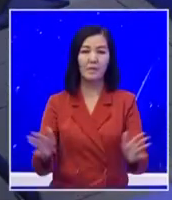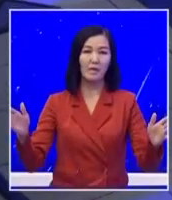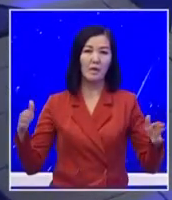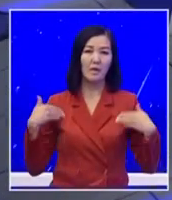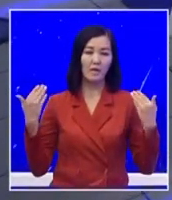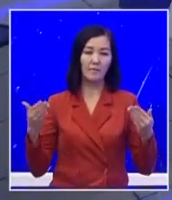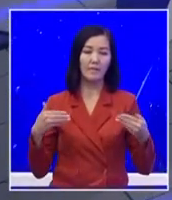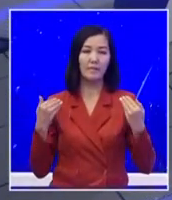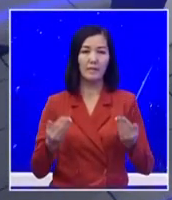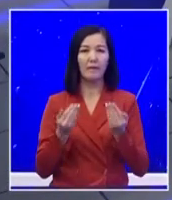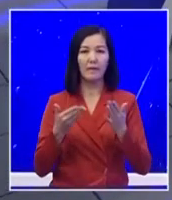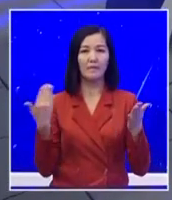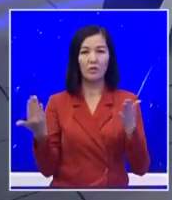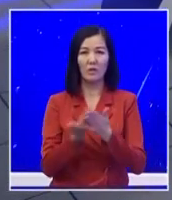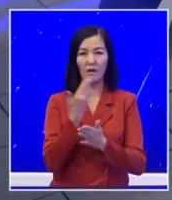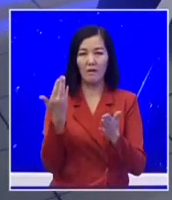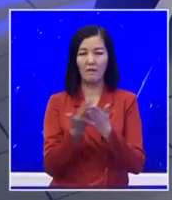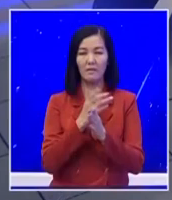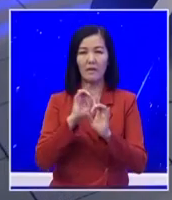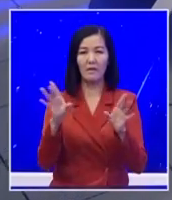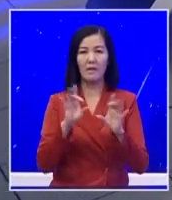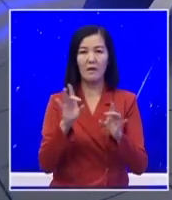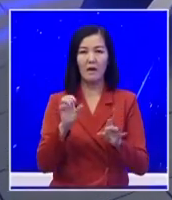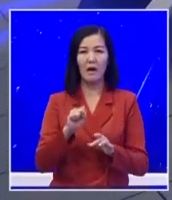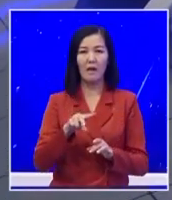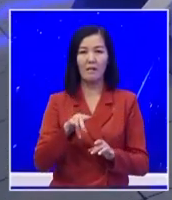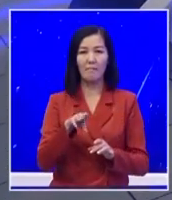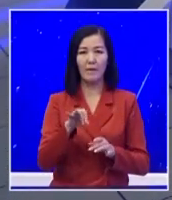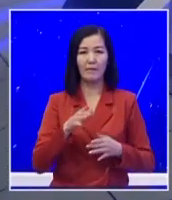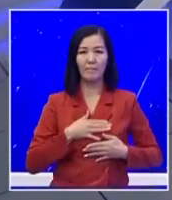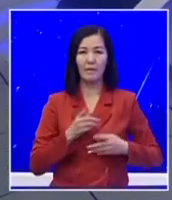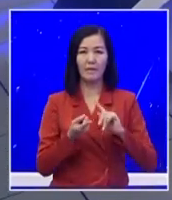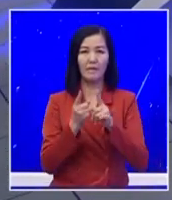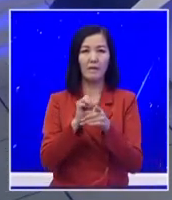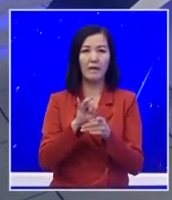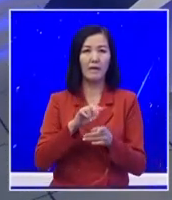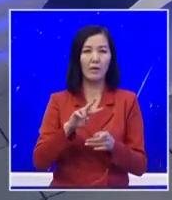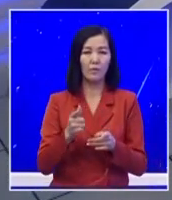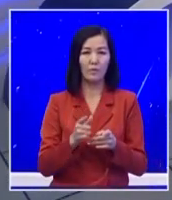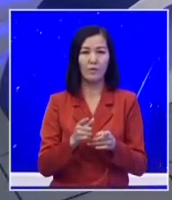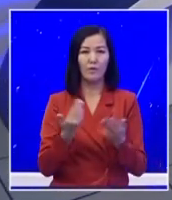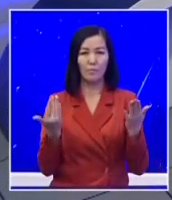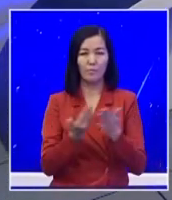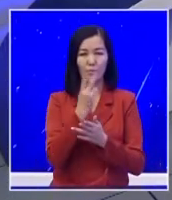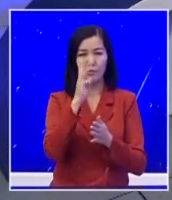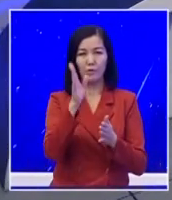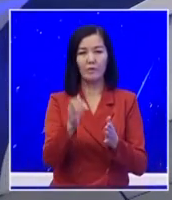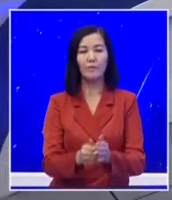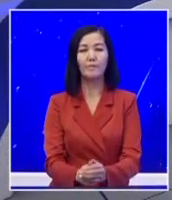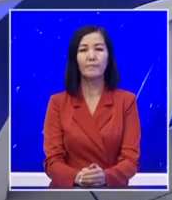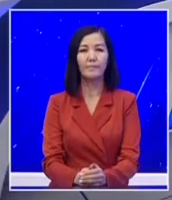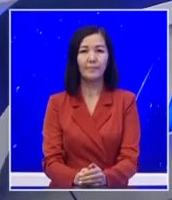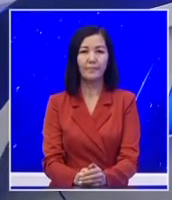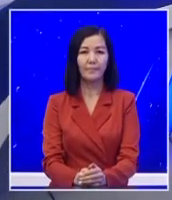Ассаламу алейкум, қадірменді көрермен, тікелей эфирде жаңалықтар, студияда Алмат Хамид, сурдо аудармада Айгүл Жұмашқызы. Бүгінгі хабарда